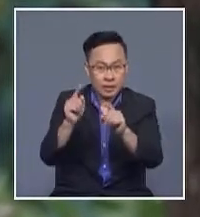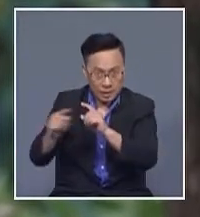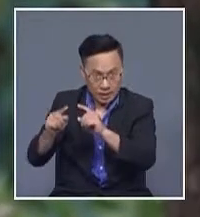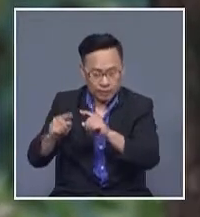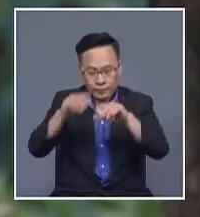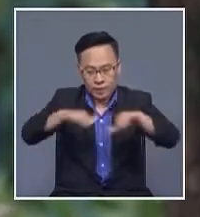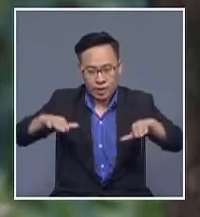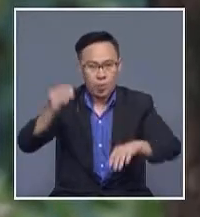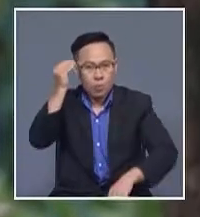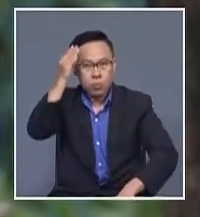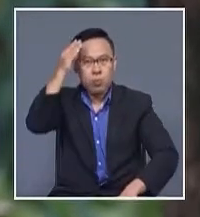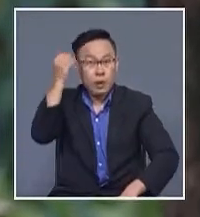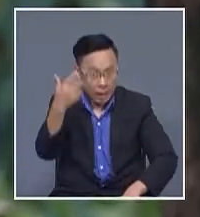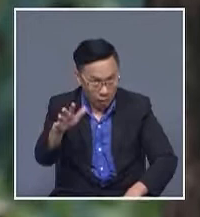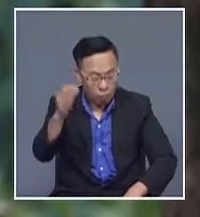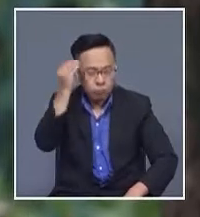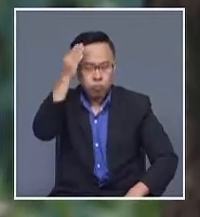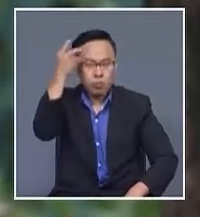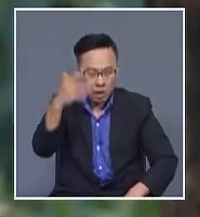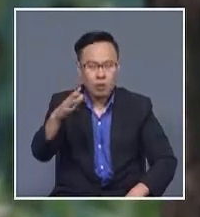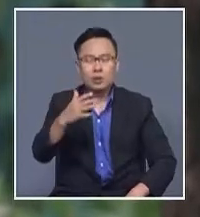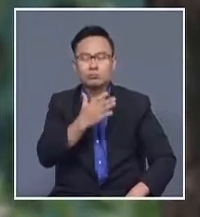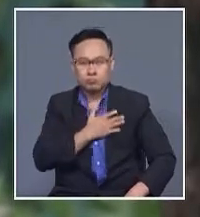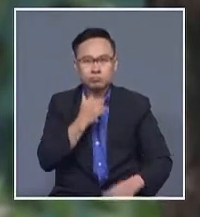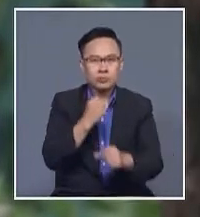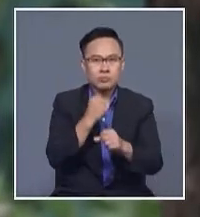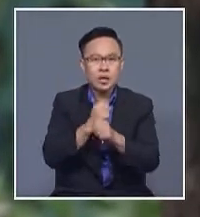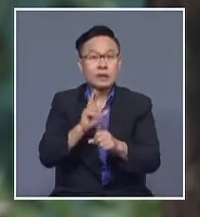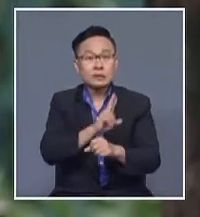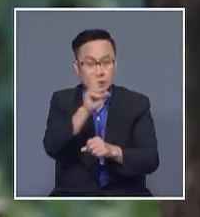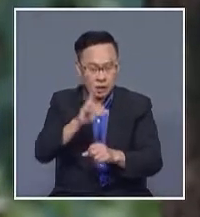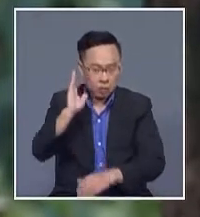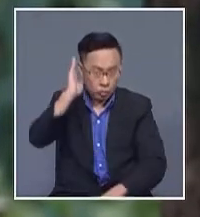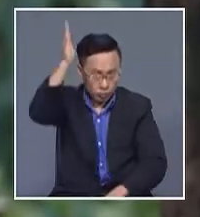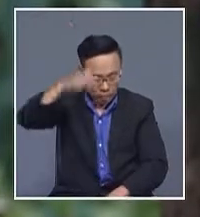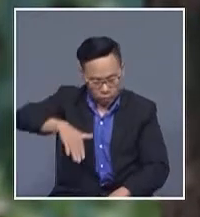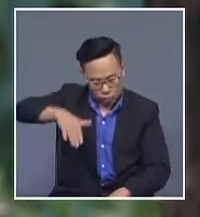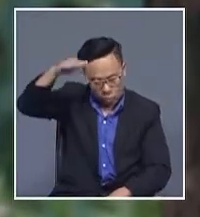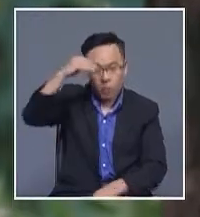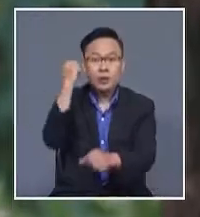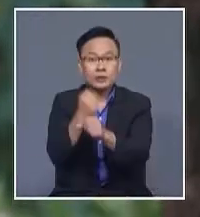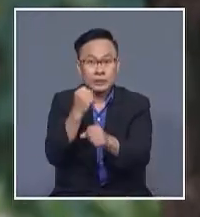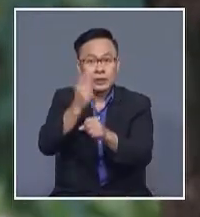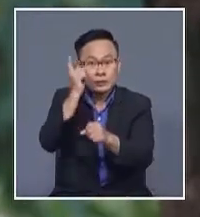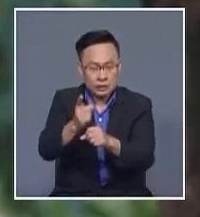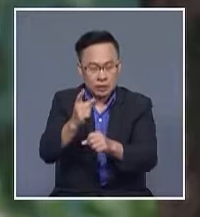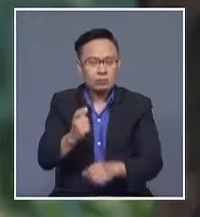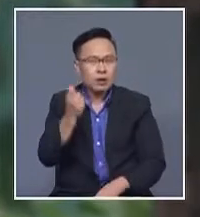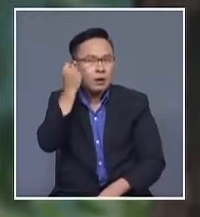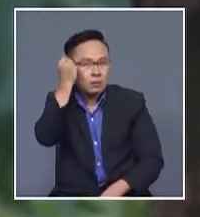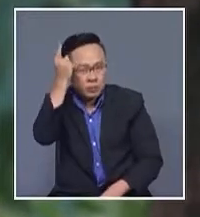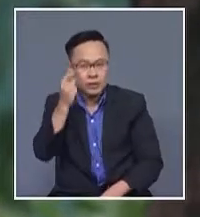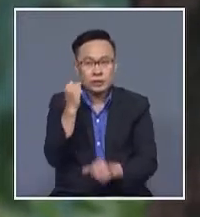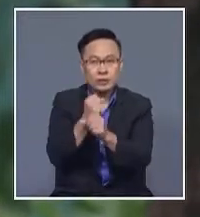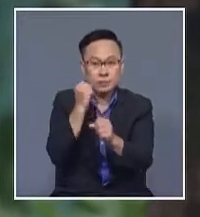งความปลอดภัยนะครับก็จะสามารถที่จะเป็นแรงงานที่มีความตระหนักถึงความปลอดภัยในอนาคตรวมทั้